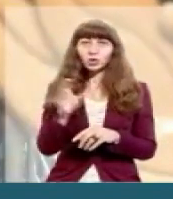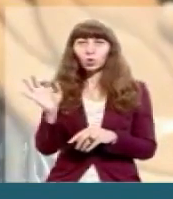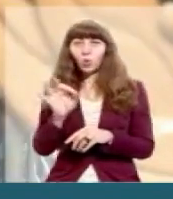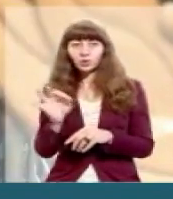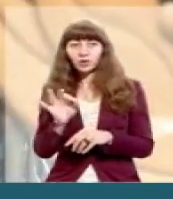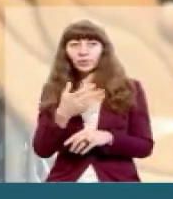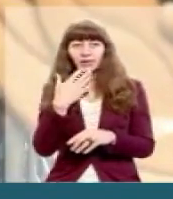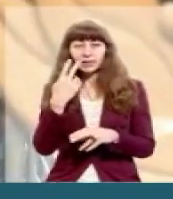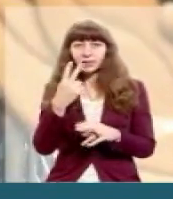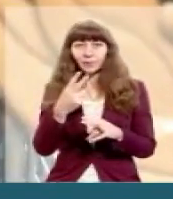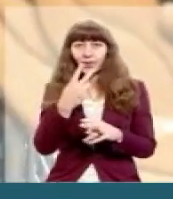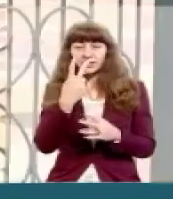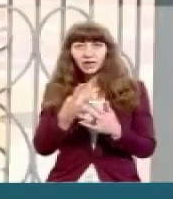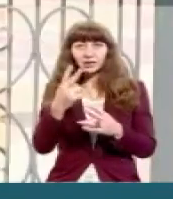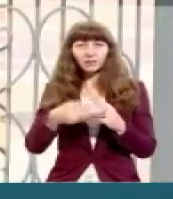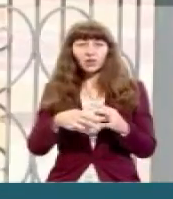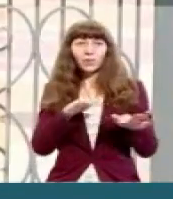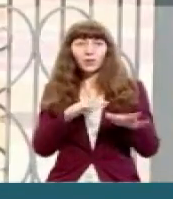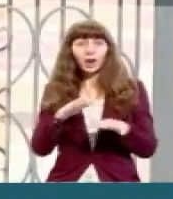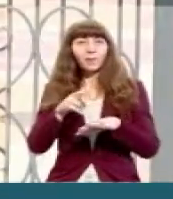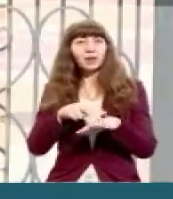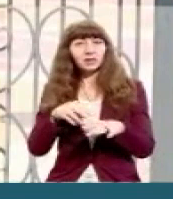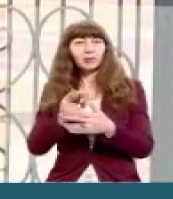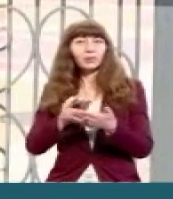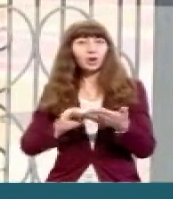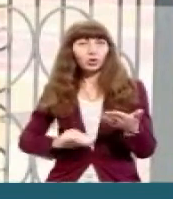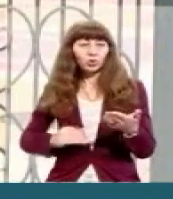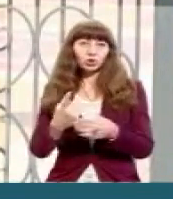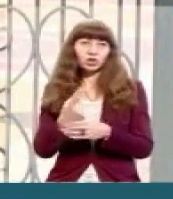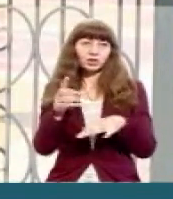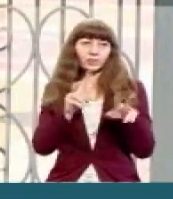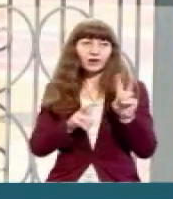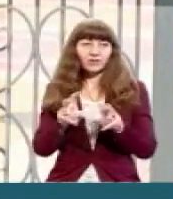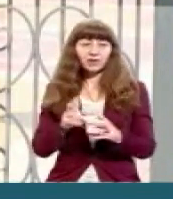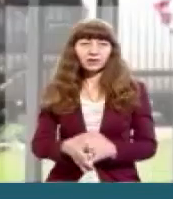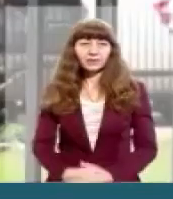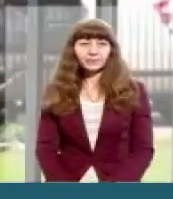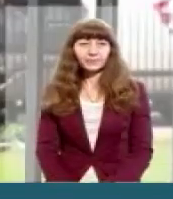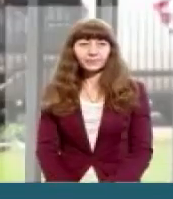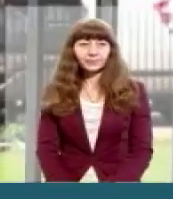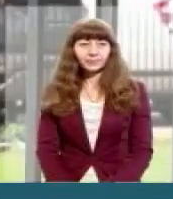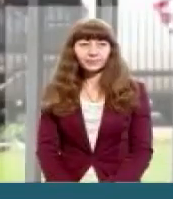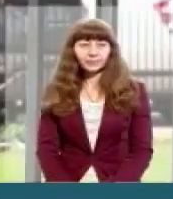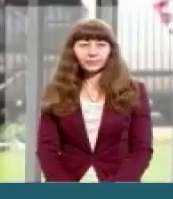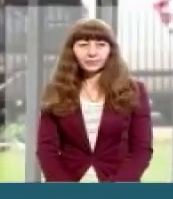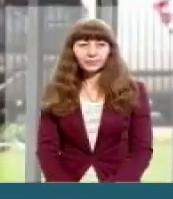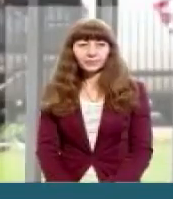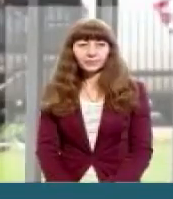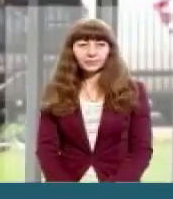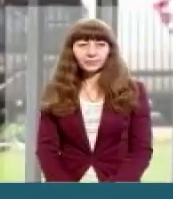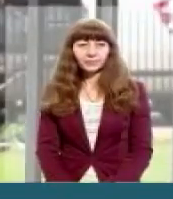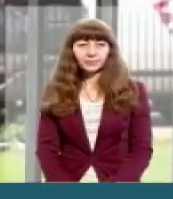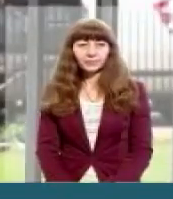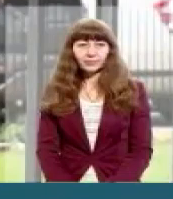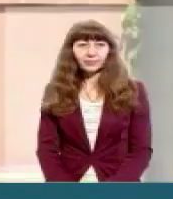қарамастан полиция қызметкерлері күнделікті рейдтер жасап, әртүрлі ұйымдарды жіті қадағалайтын болады. Бұл айдың нәтижесіне сәйкес республика бойынша шамамен 900-ге